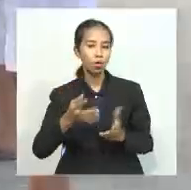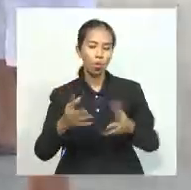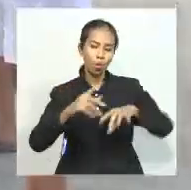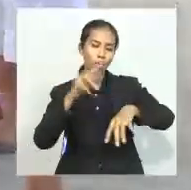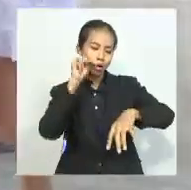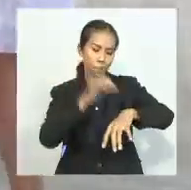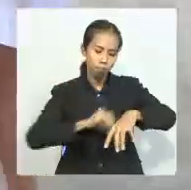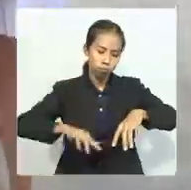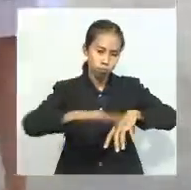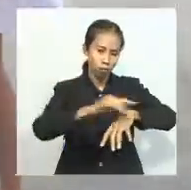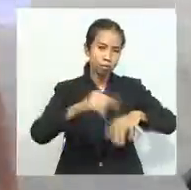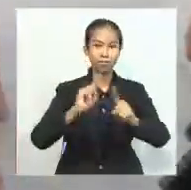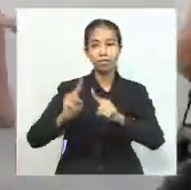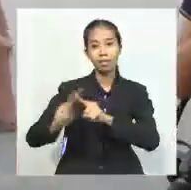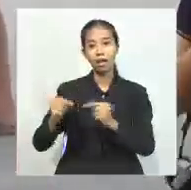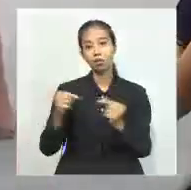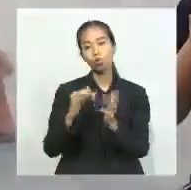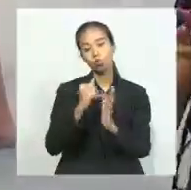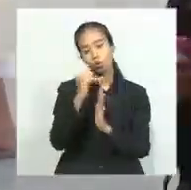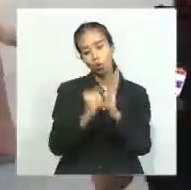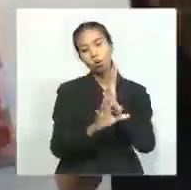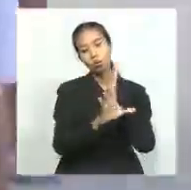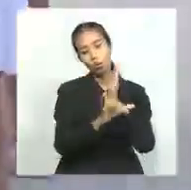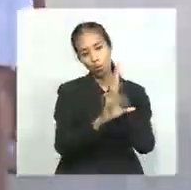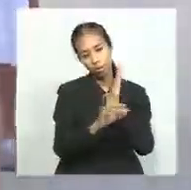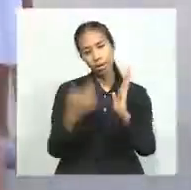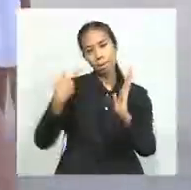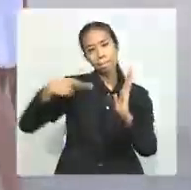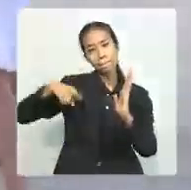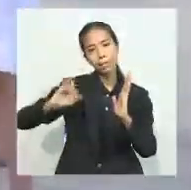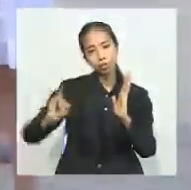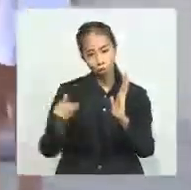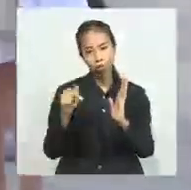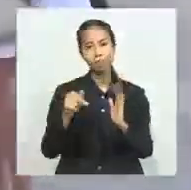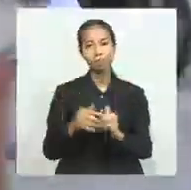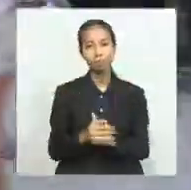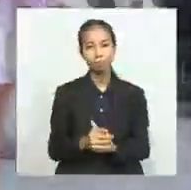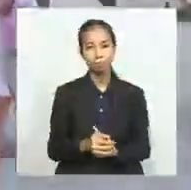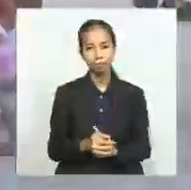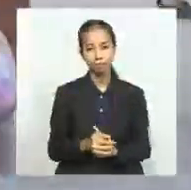กาะต่างๆในพื้นที่จังหวัดชลบุรีและจังหวัดประจวบคีรีขันธ์